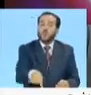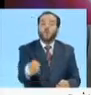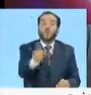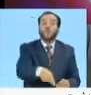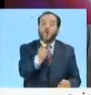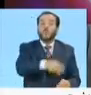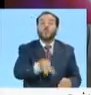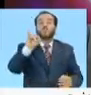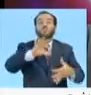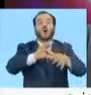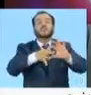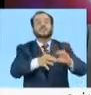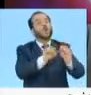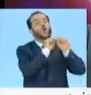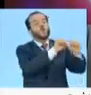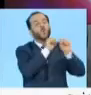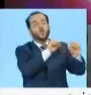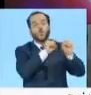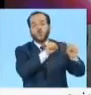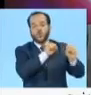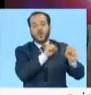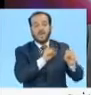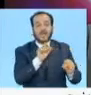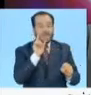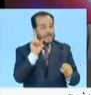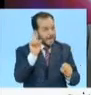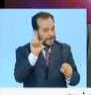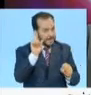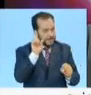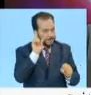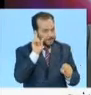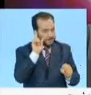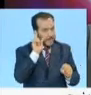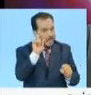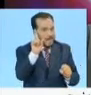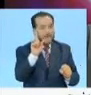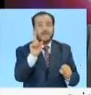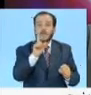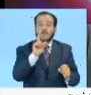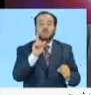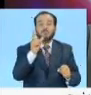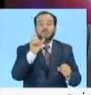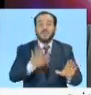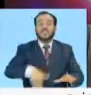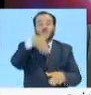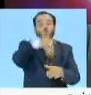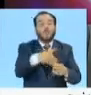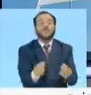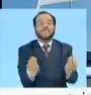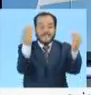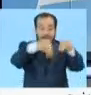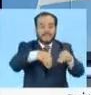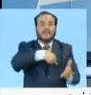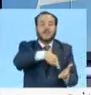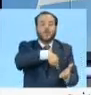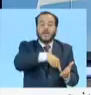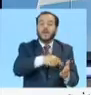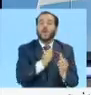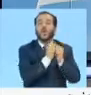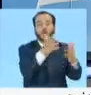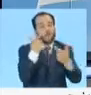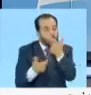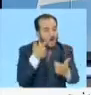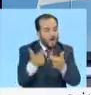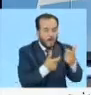هذه المؤسسات بأن ولكنهم وقعوا على تعديلات دستورية تمنح مجلس النواب مزيدا من الصلاحيات الرقابية.